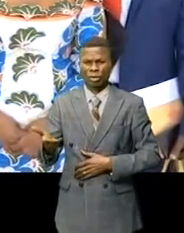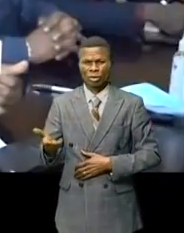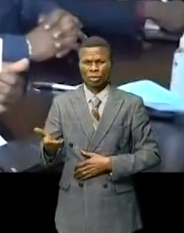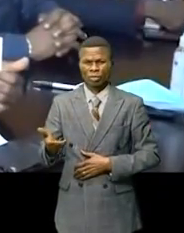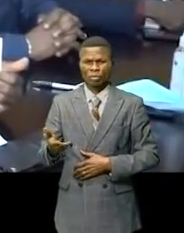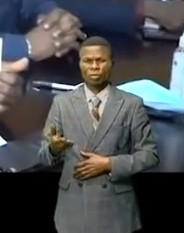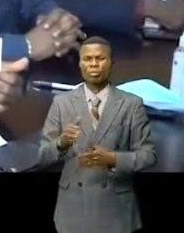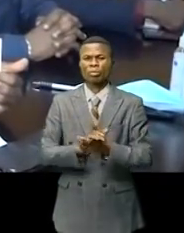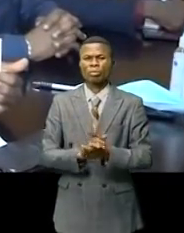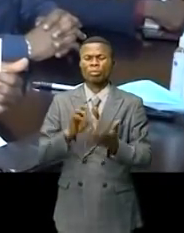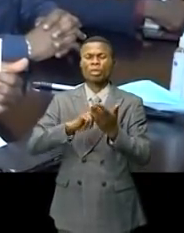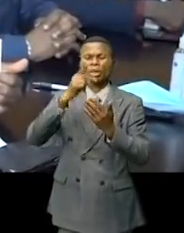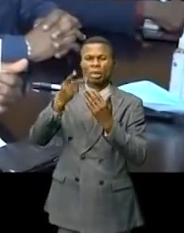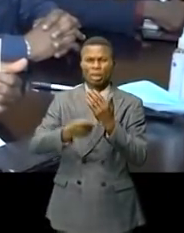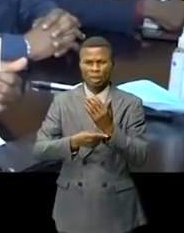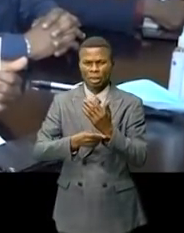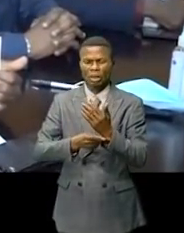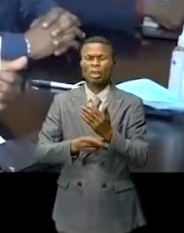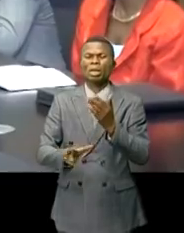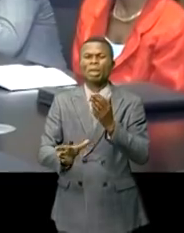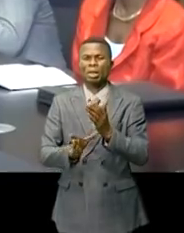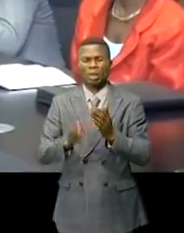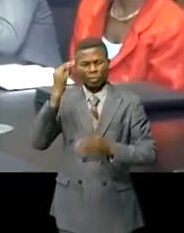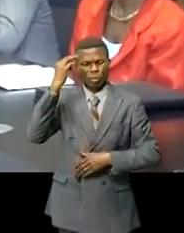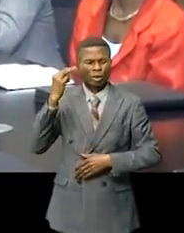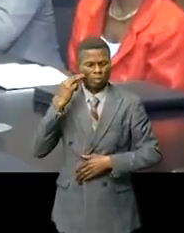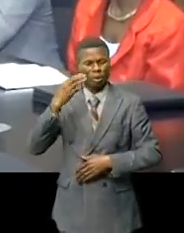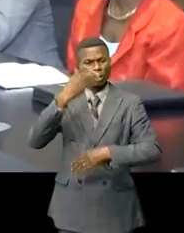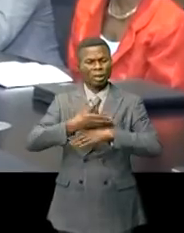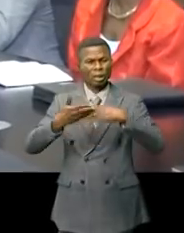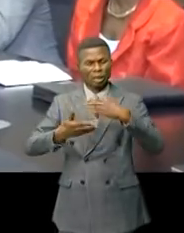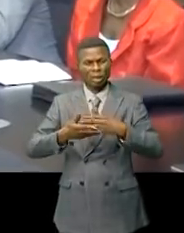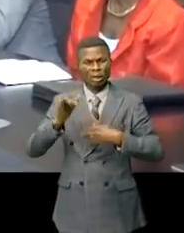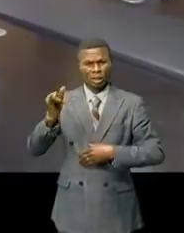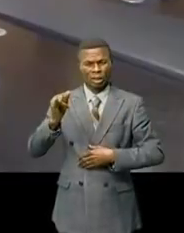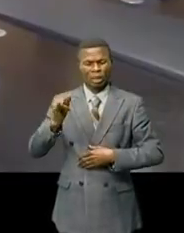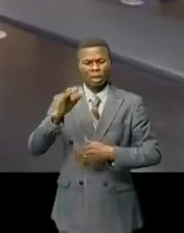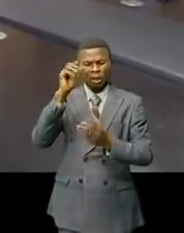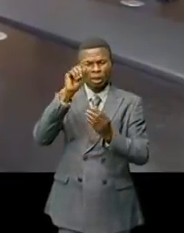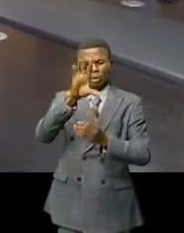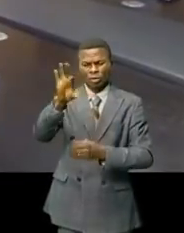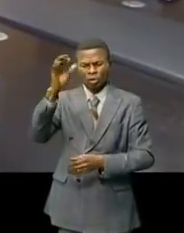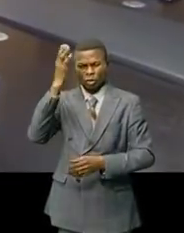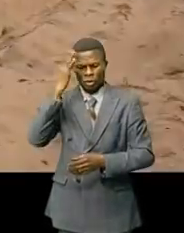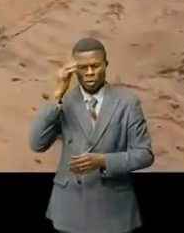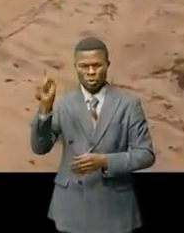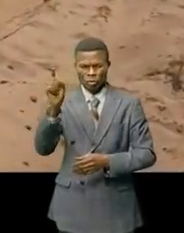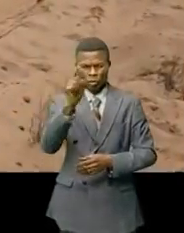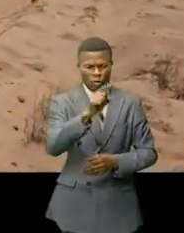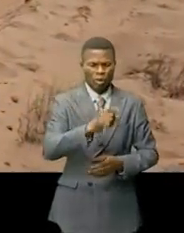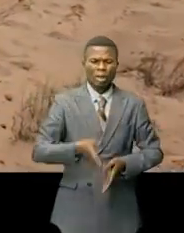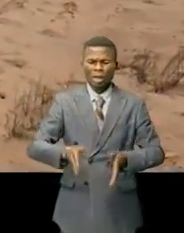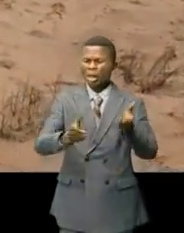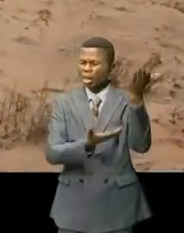le programme intérimaire du ministère des tp a identifié les routes prioritaires du